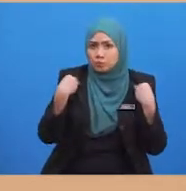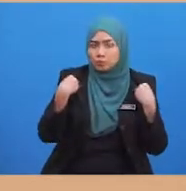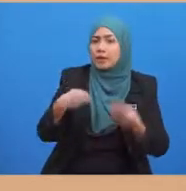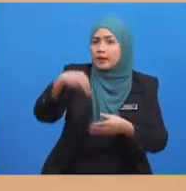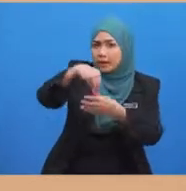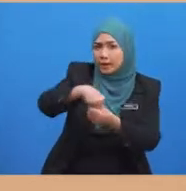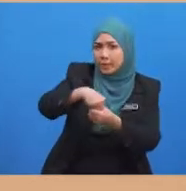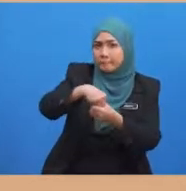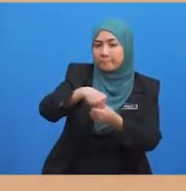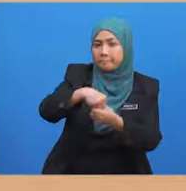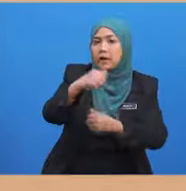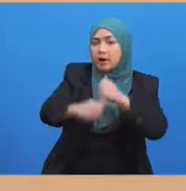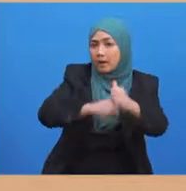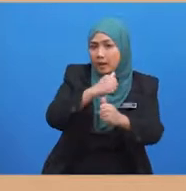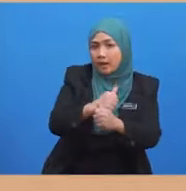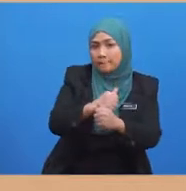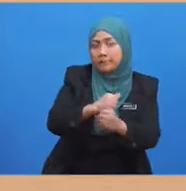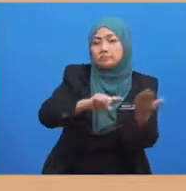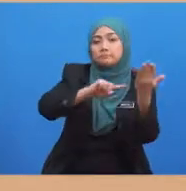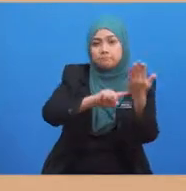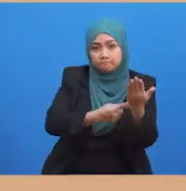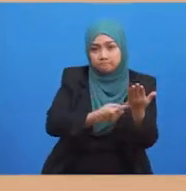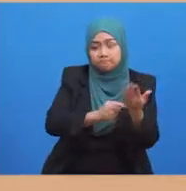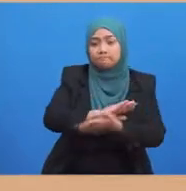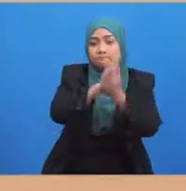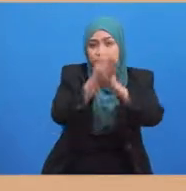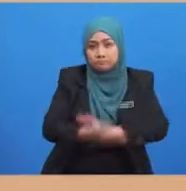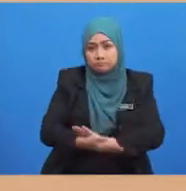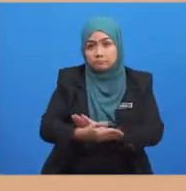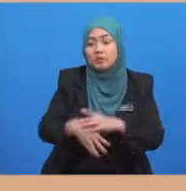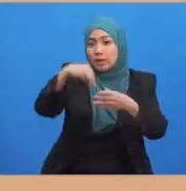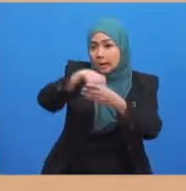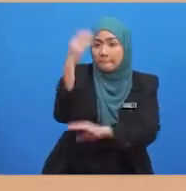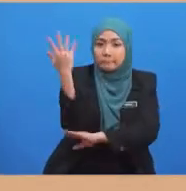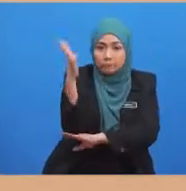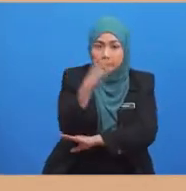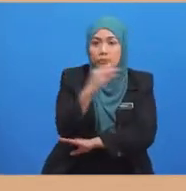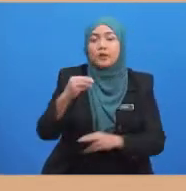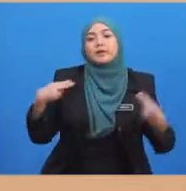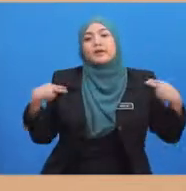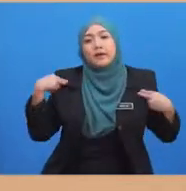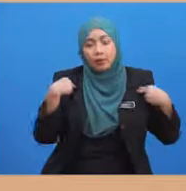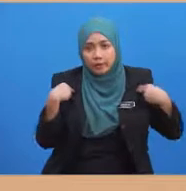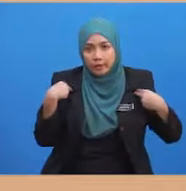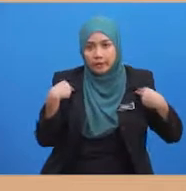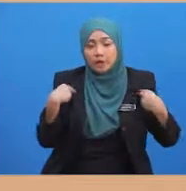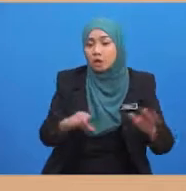jadi di dalam tumbuhan dan haiwan. Contohnya, kanji,